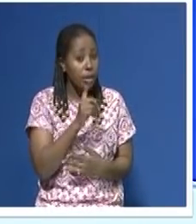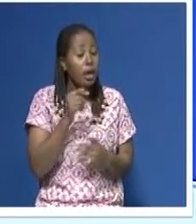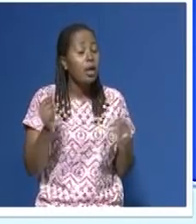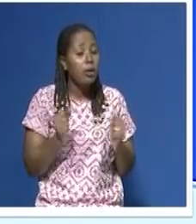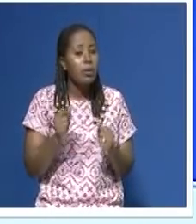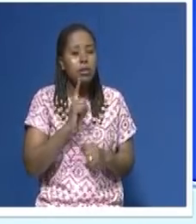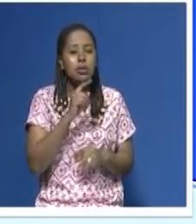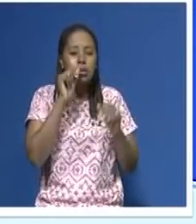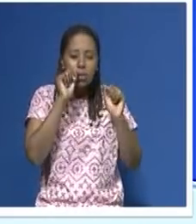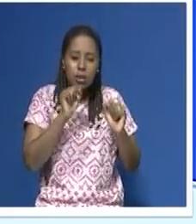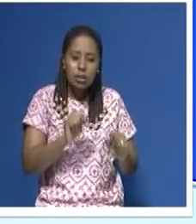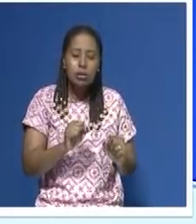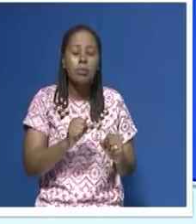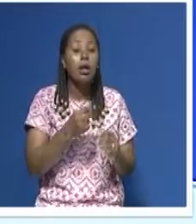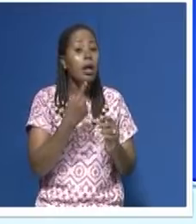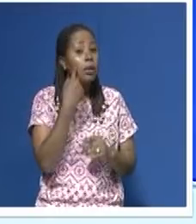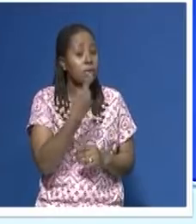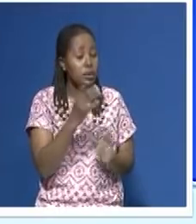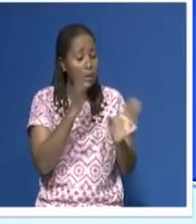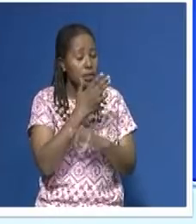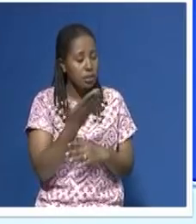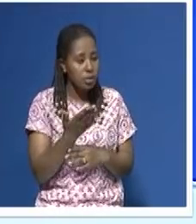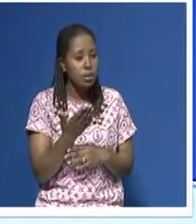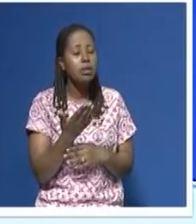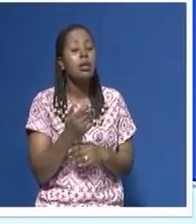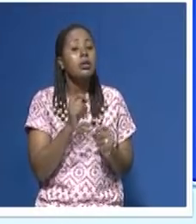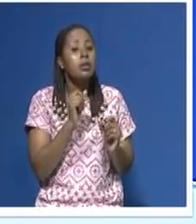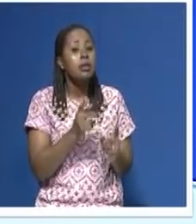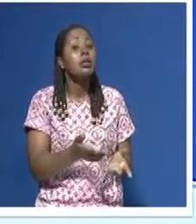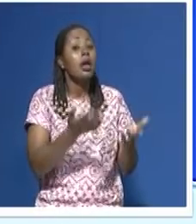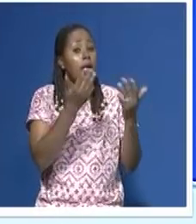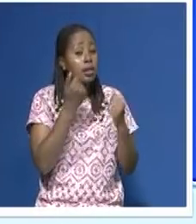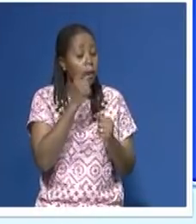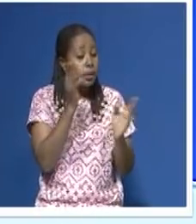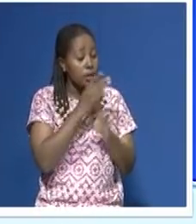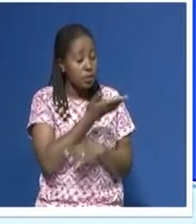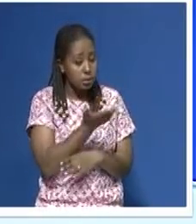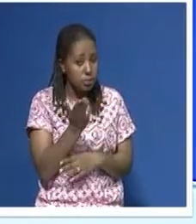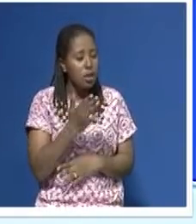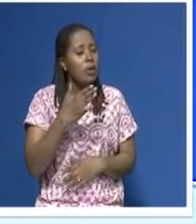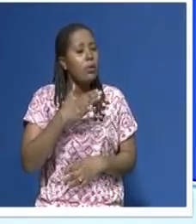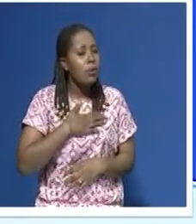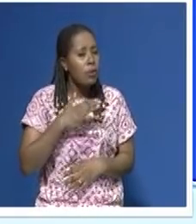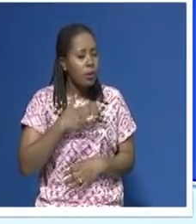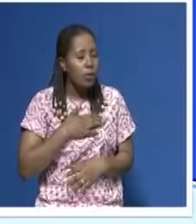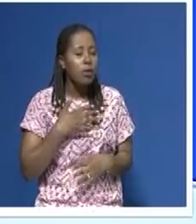homa sio lazima aonyeshe pia dalili zingine, na vile vile anaweza kawa na dalili hizi nyingine, kukohoa,